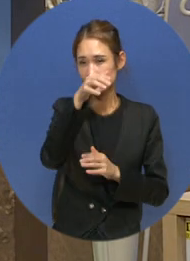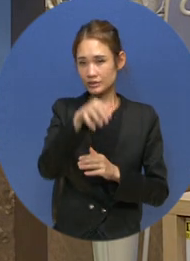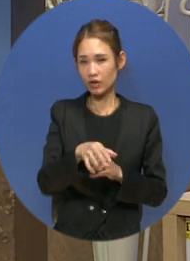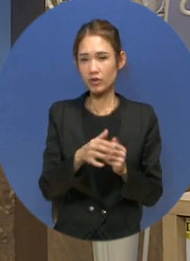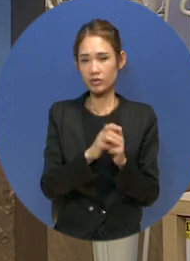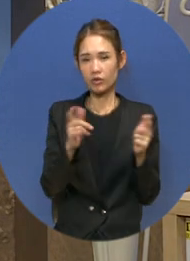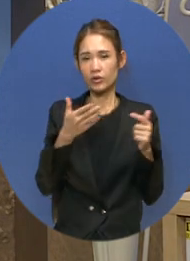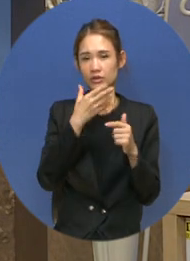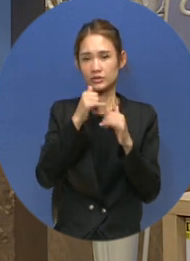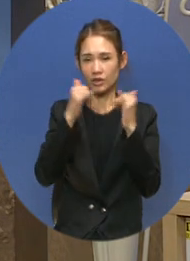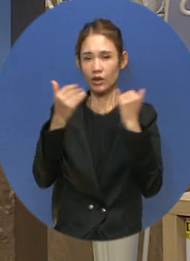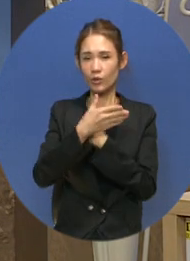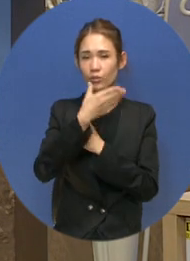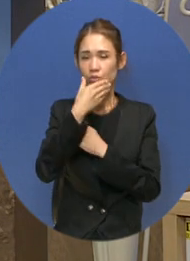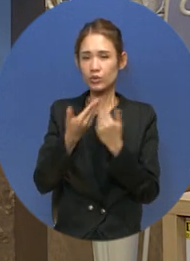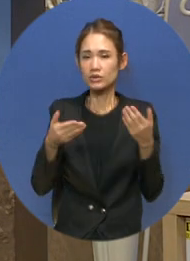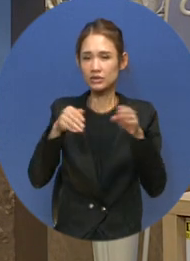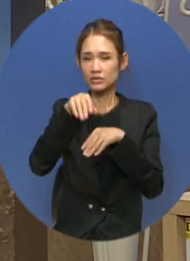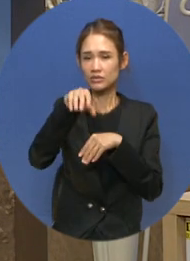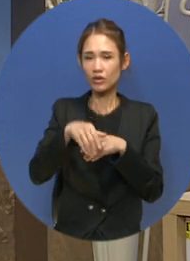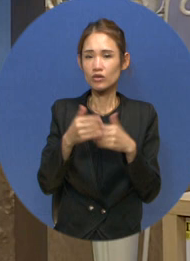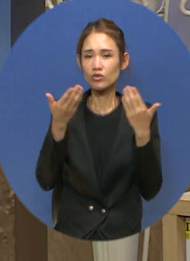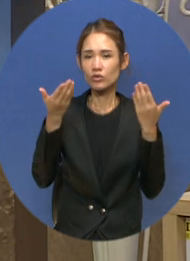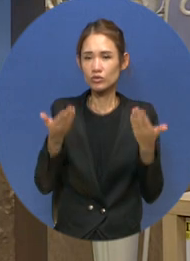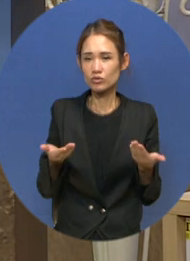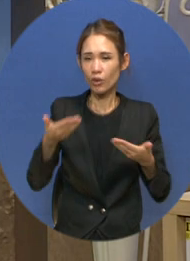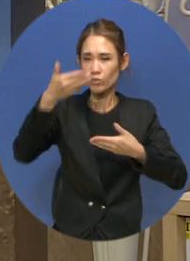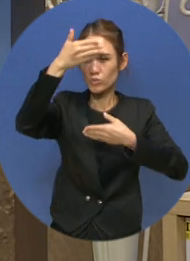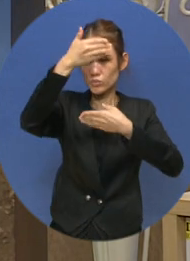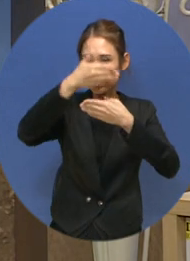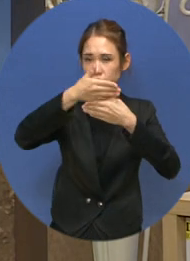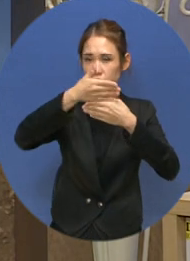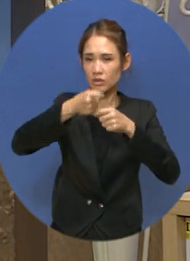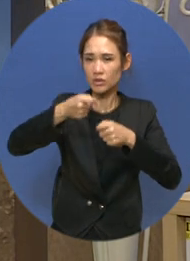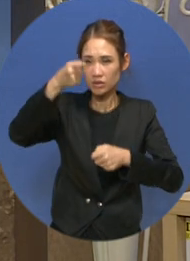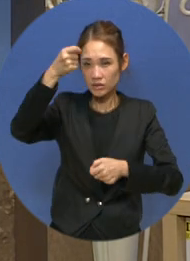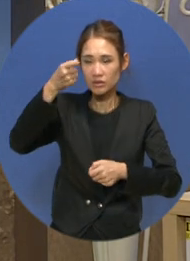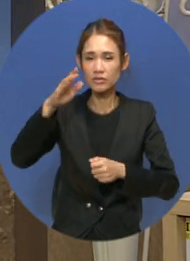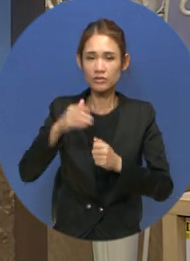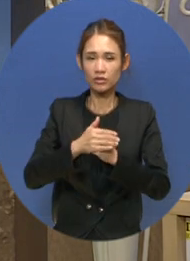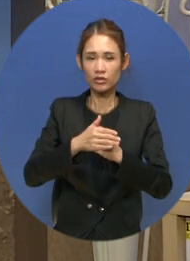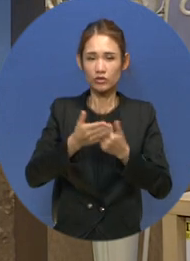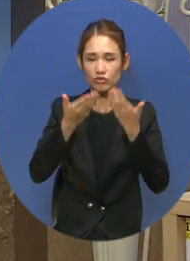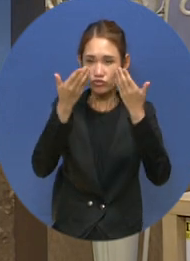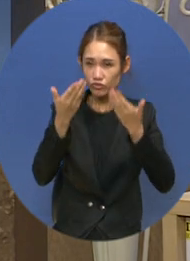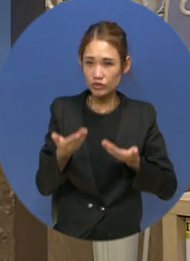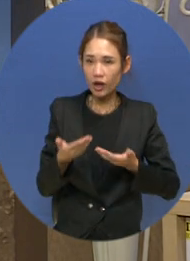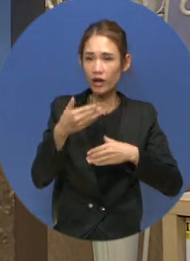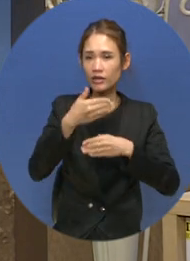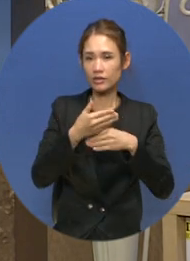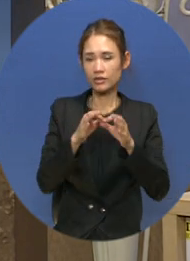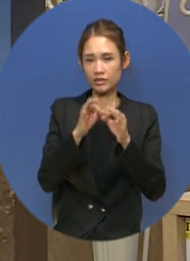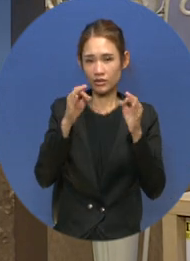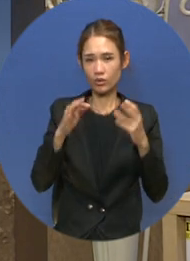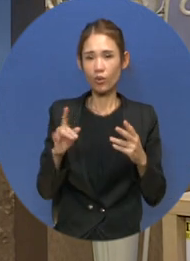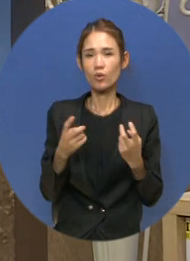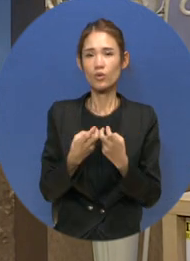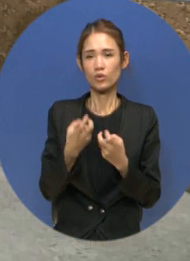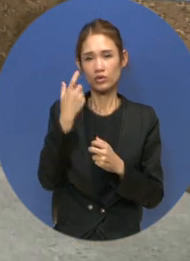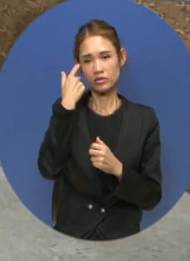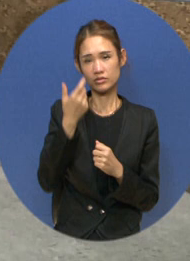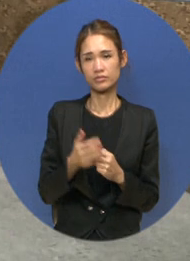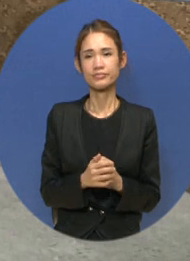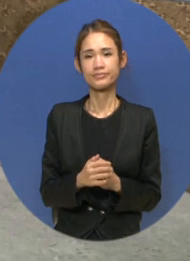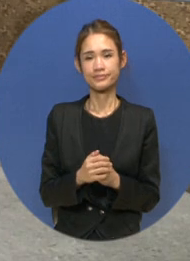이런 사회복지시설의 휴관이 네. 좀 길어졌었는데요. 이 휴관 기간 동안 네. 관장님은 어떻게 지내셨나요? 네,